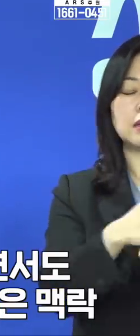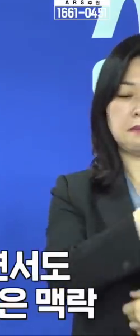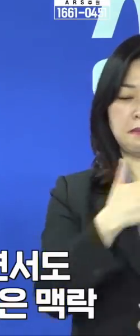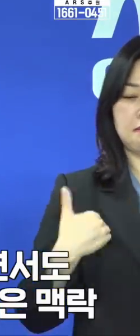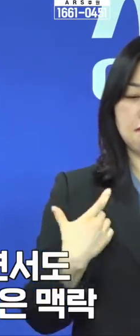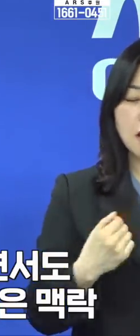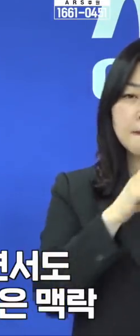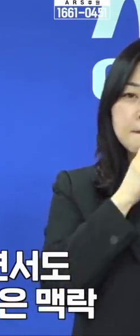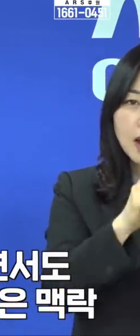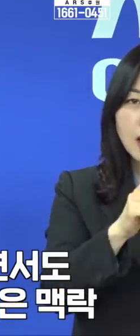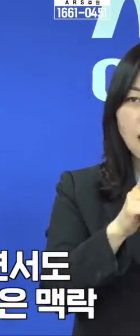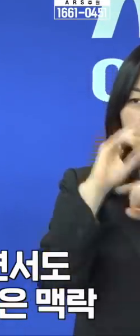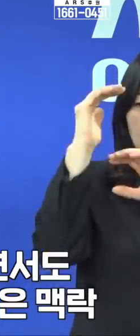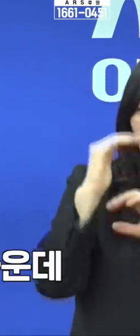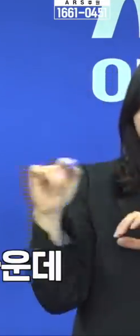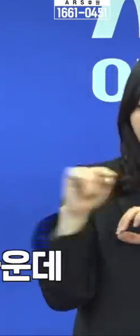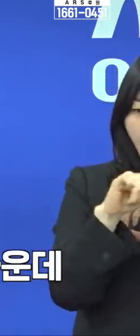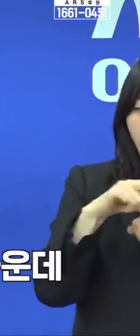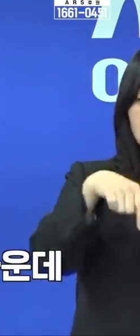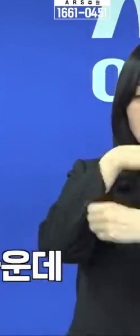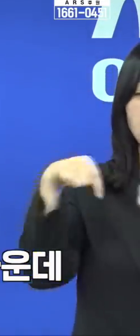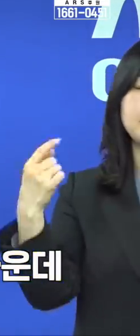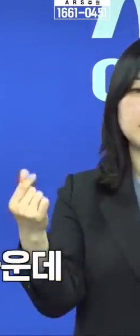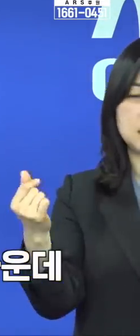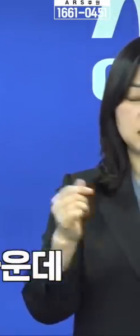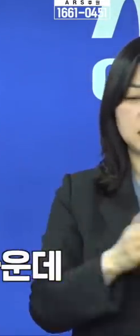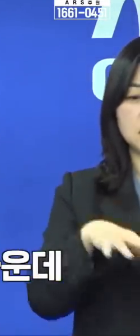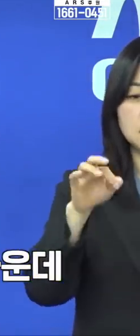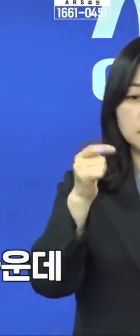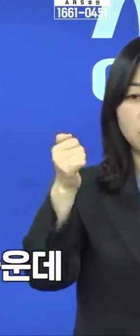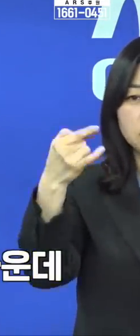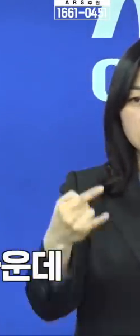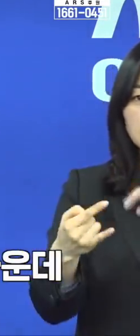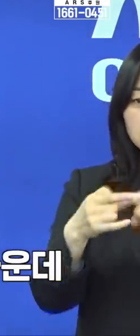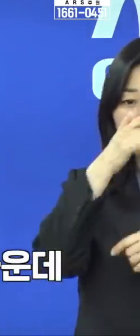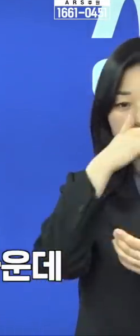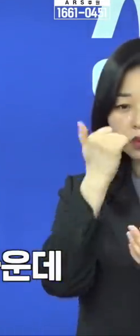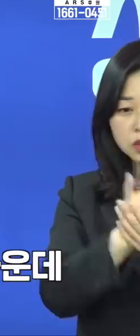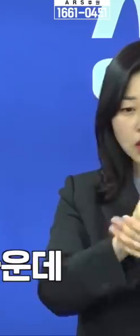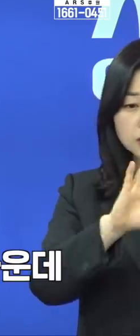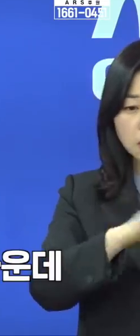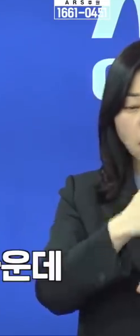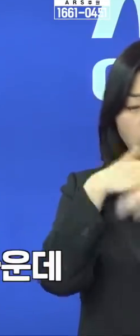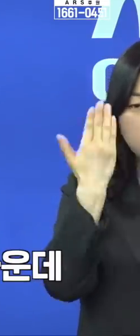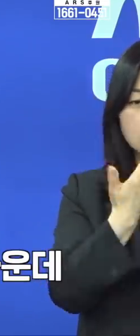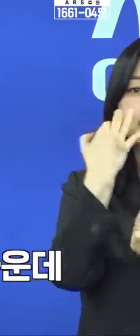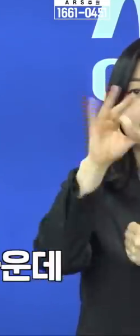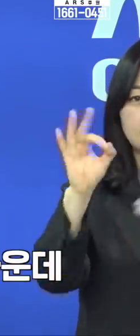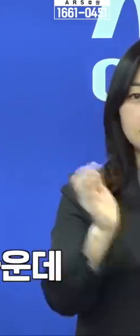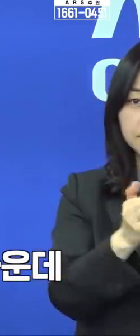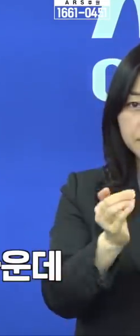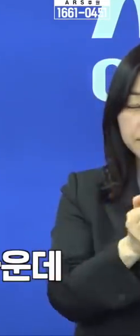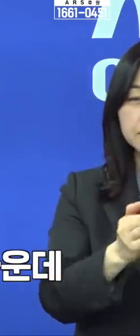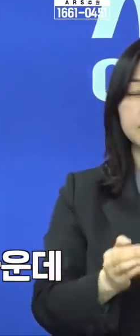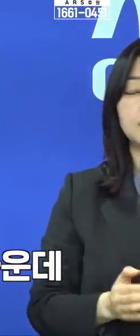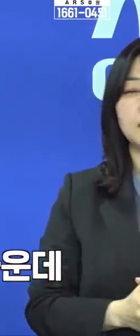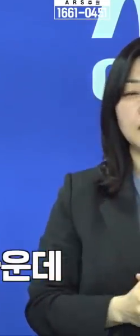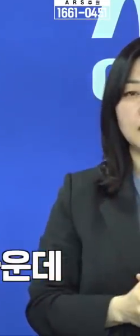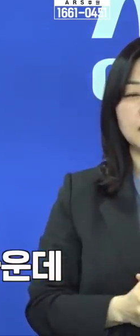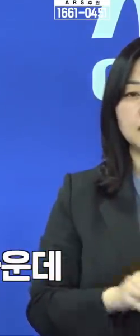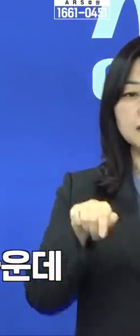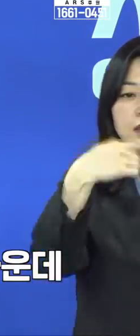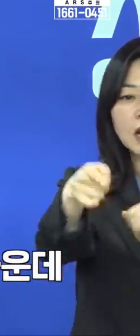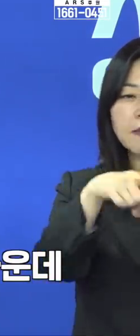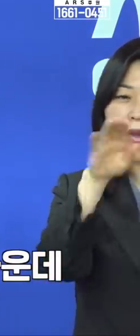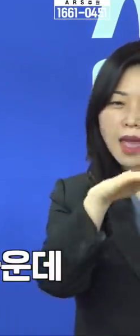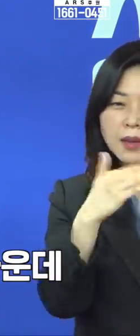것과 겹쳐진다. 김 씨는 이미 범죄 사실을 스스로 인정한 가운데 대응 방안을